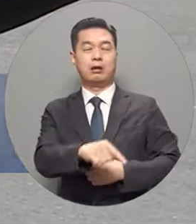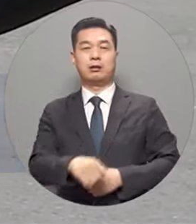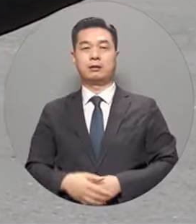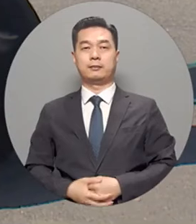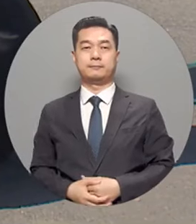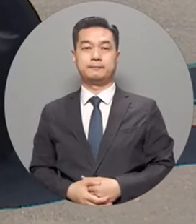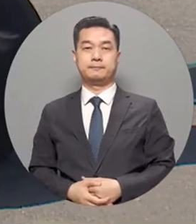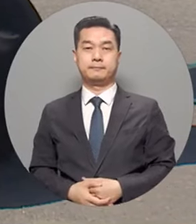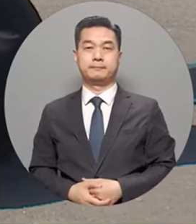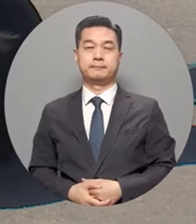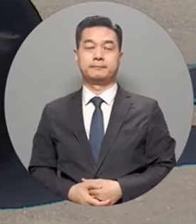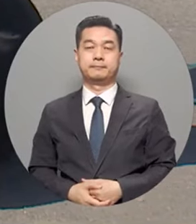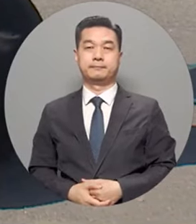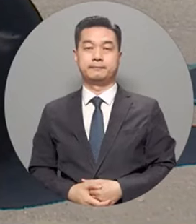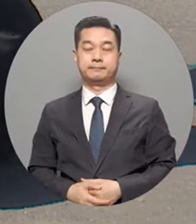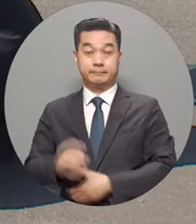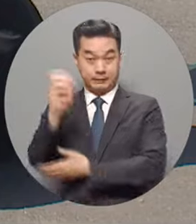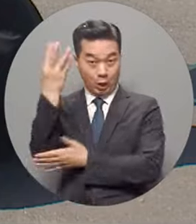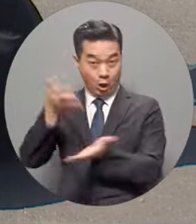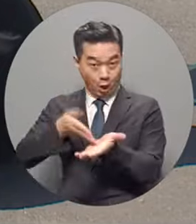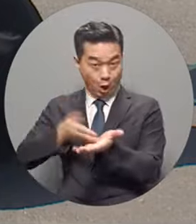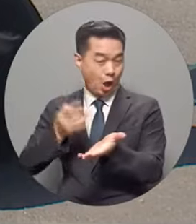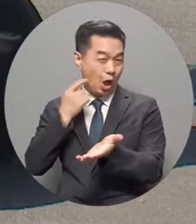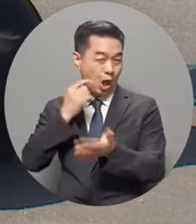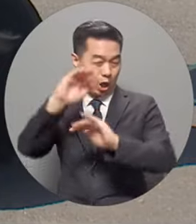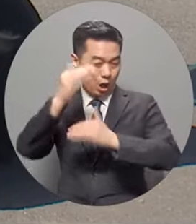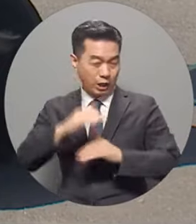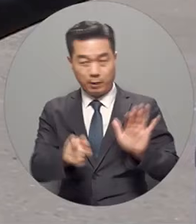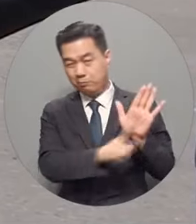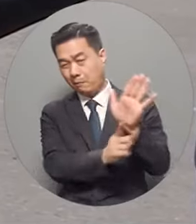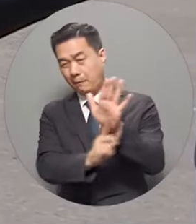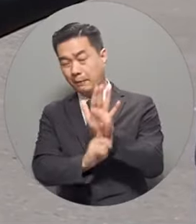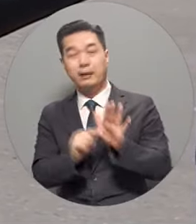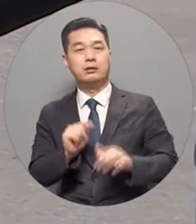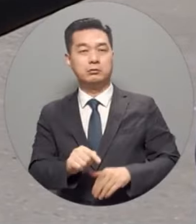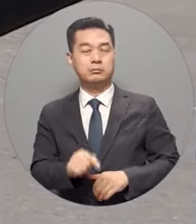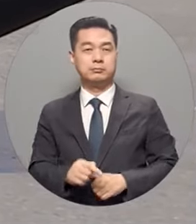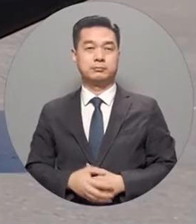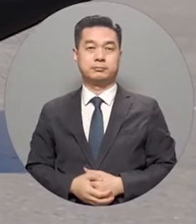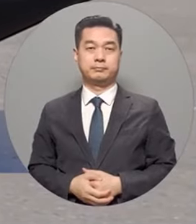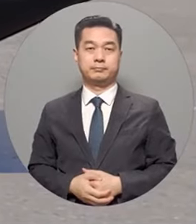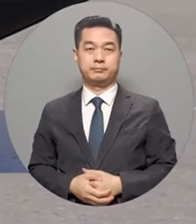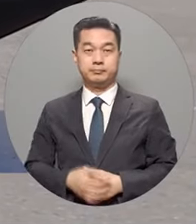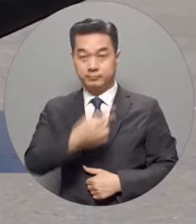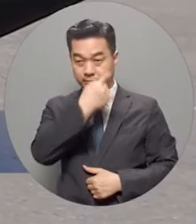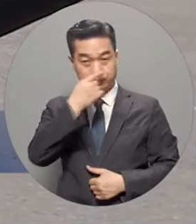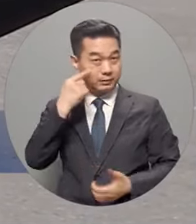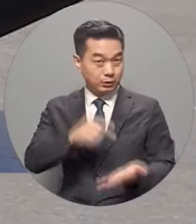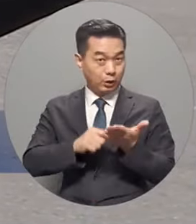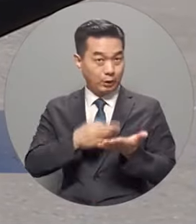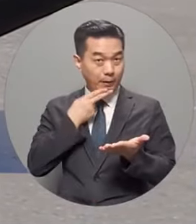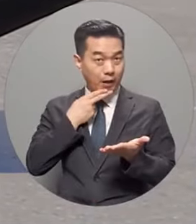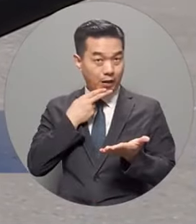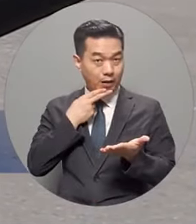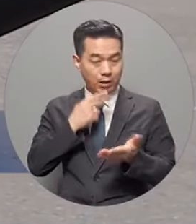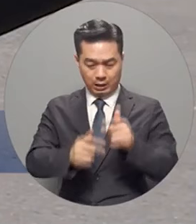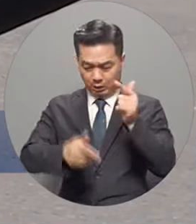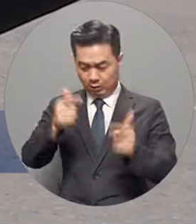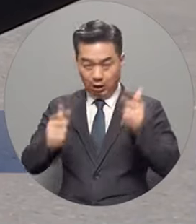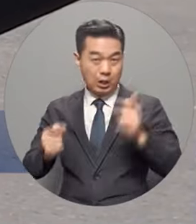있습니다. 언론이 허위 사실을 유포하고 있다고도 했습니다. 검증되지 않는